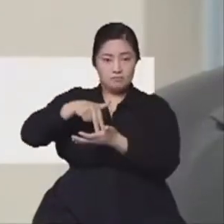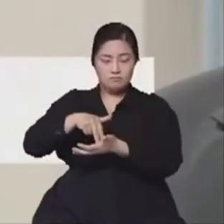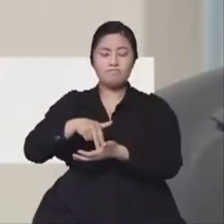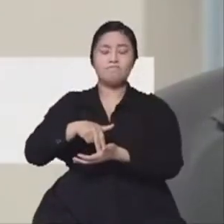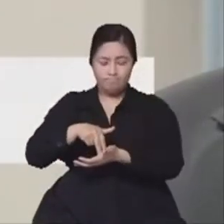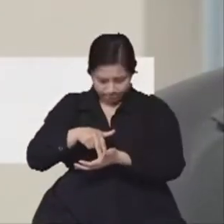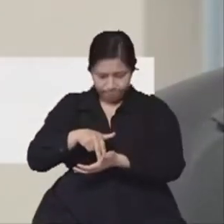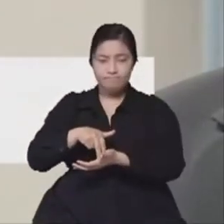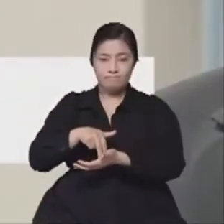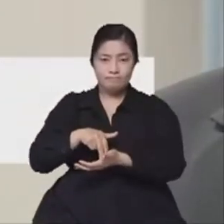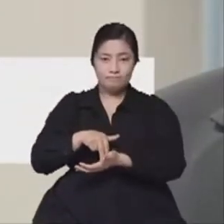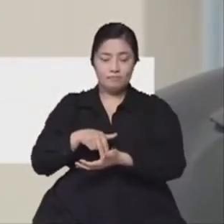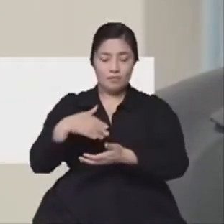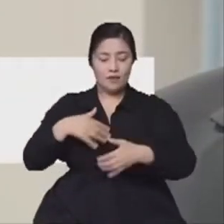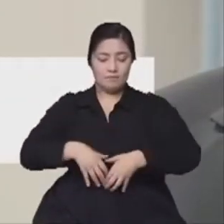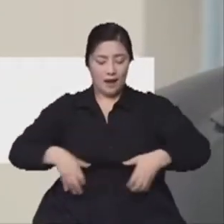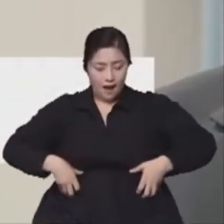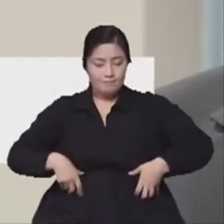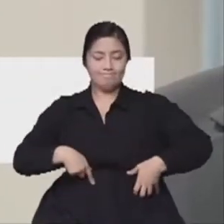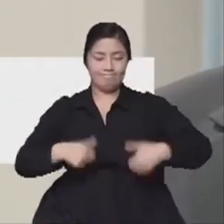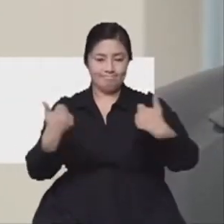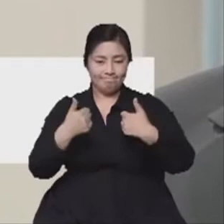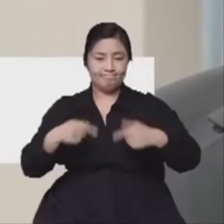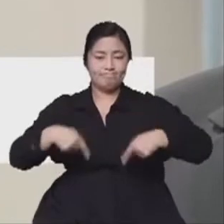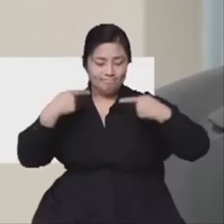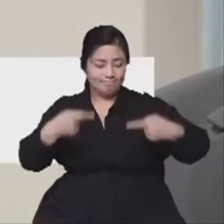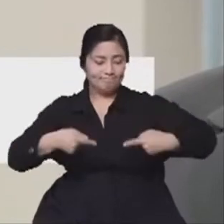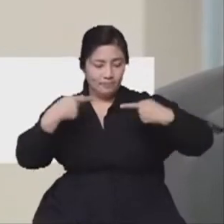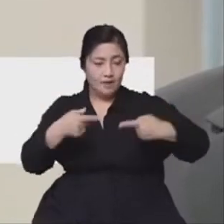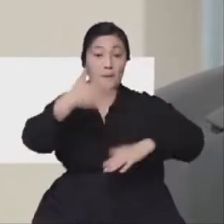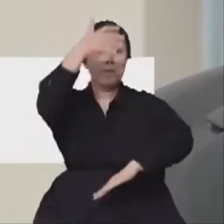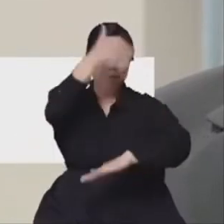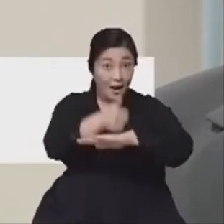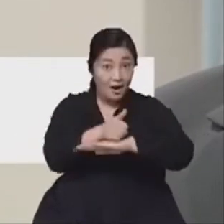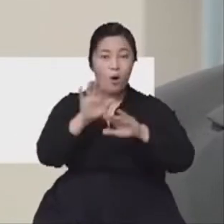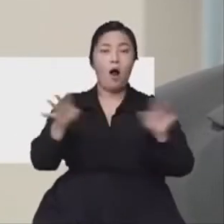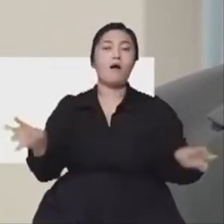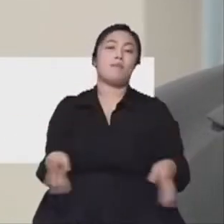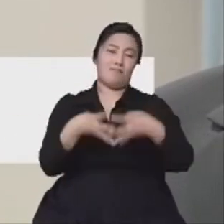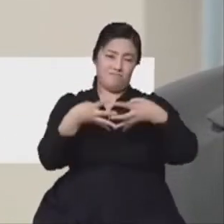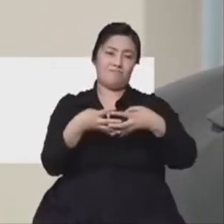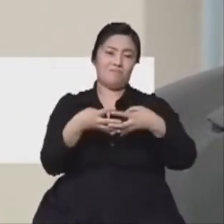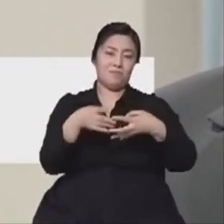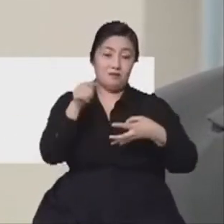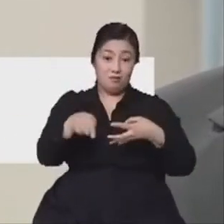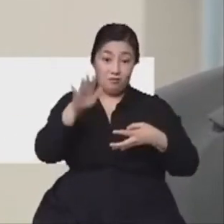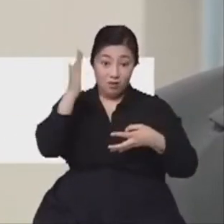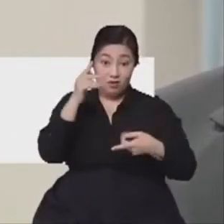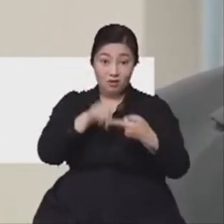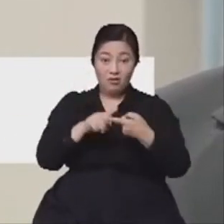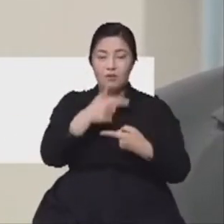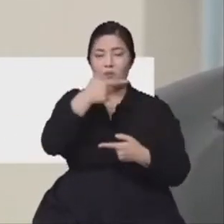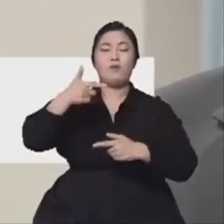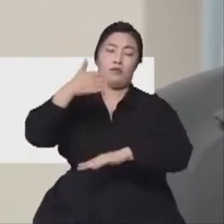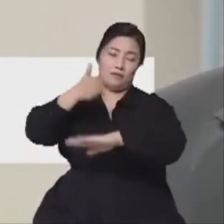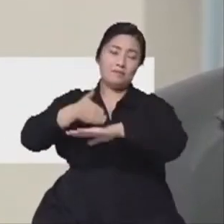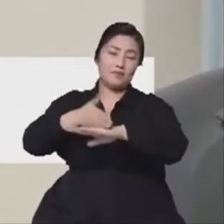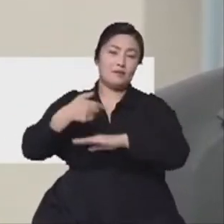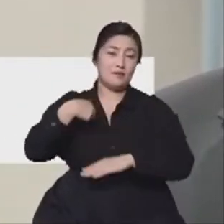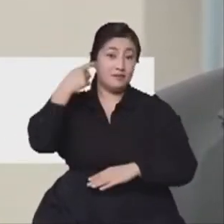기꺼이 통 크게 협상을 해오시고 이렇게 타결까지 이르게 된 것에 대해서도